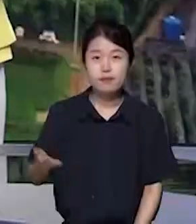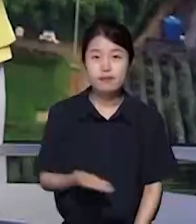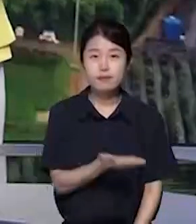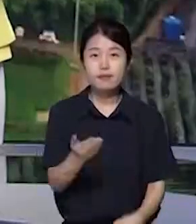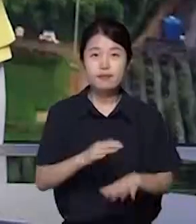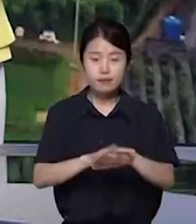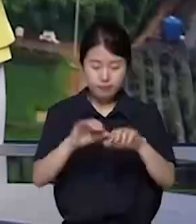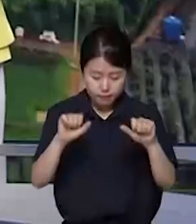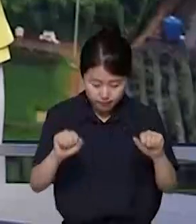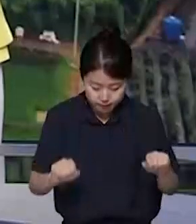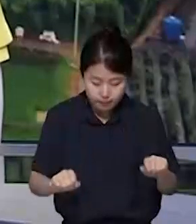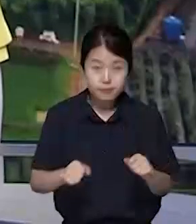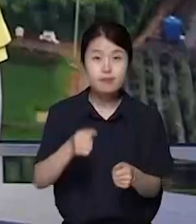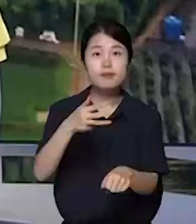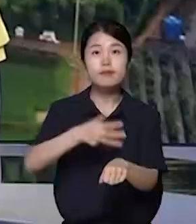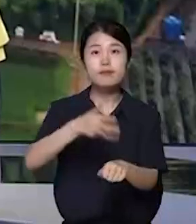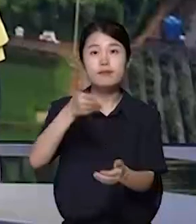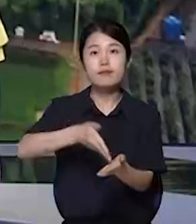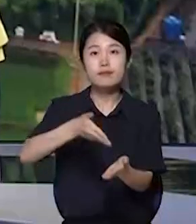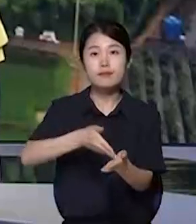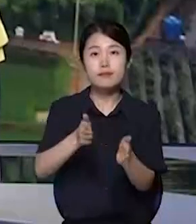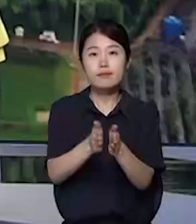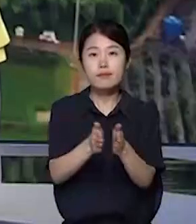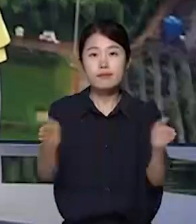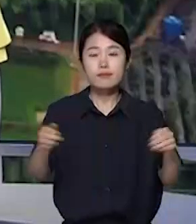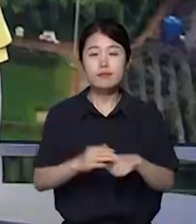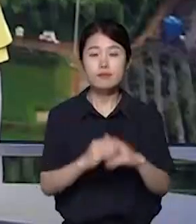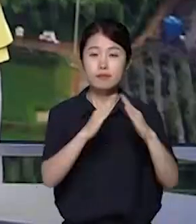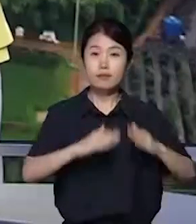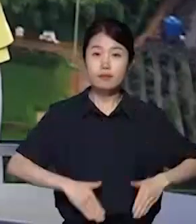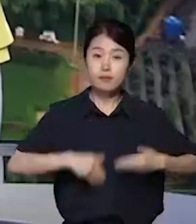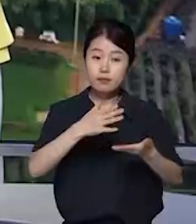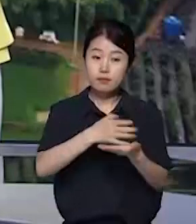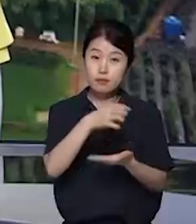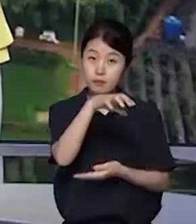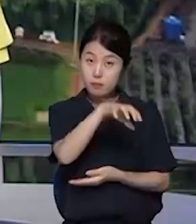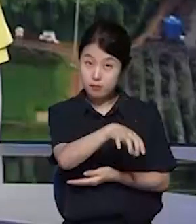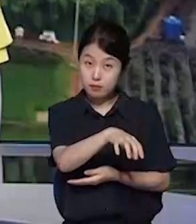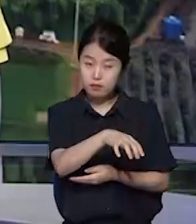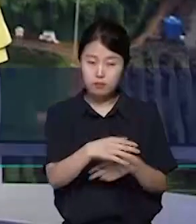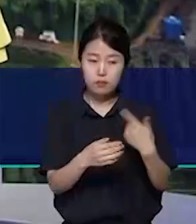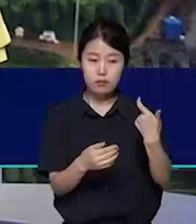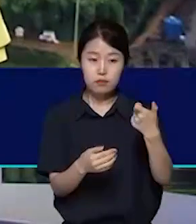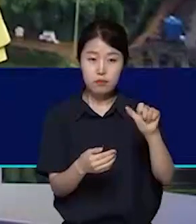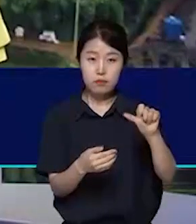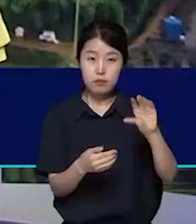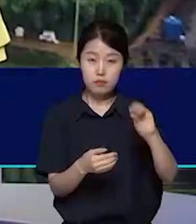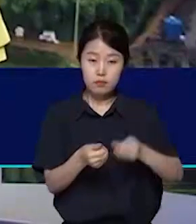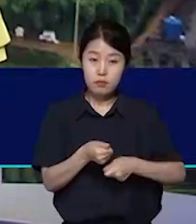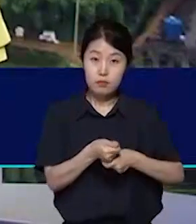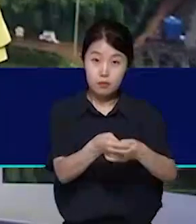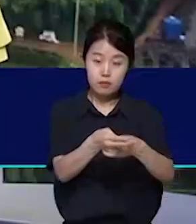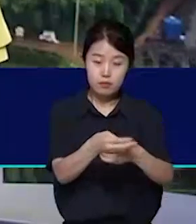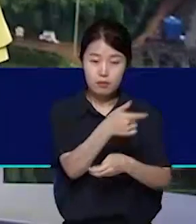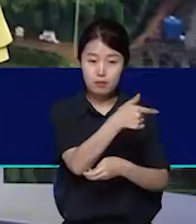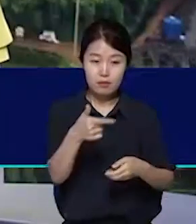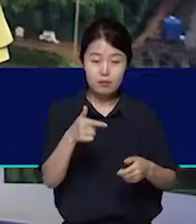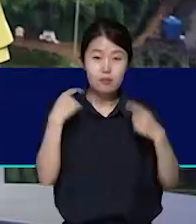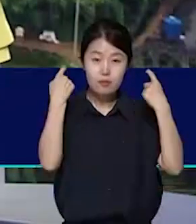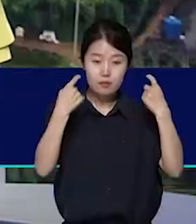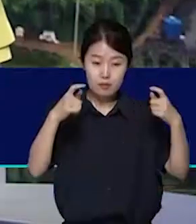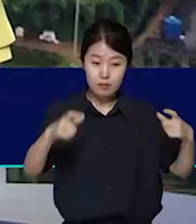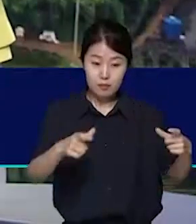여러분 안녕하십니까? KBC 8시 뉴스입니다. 전남 담양군에서 추진하고 있는 65만 평 복합관광단지 사업을